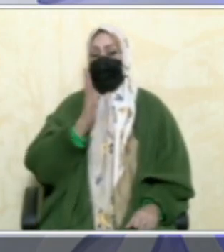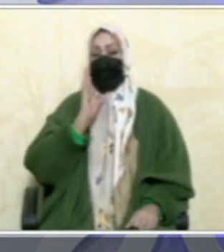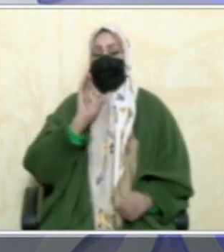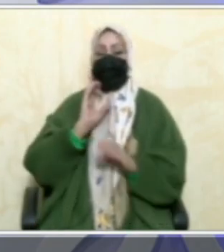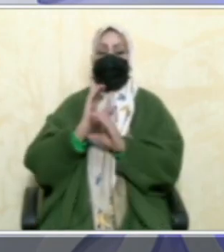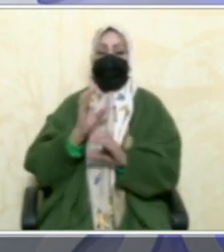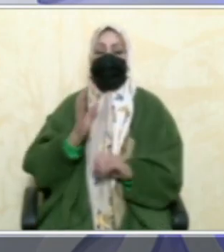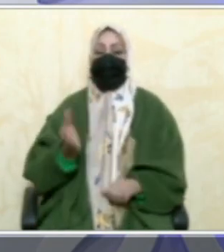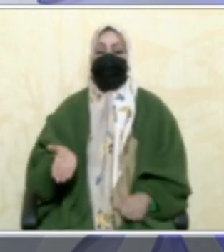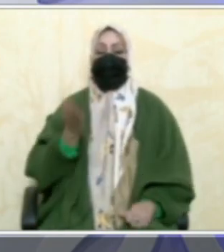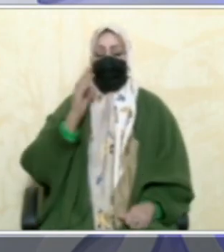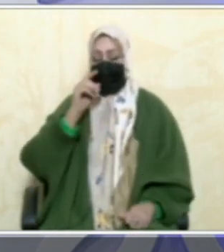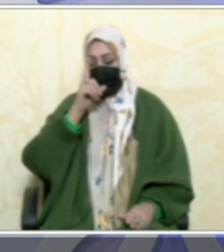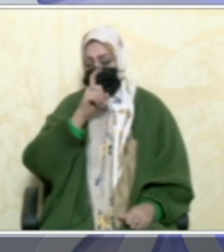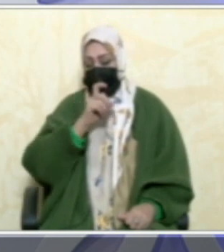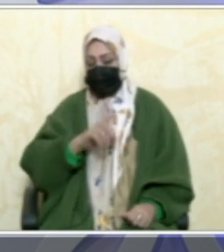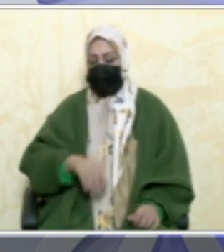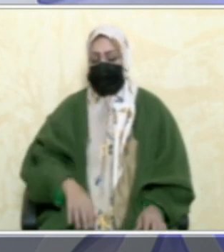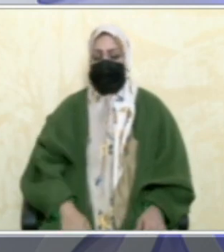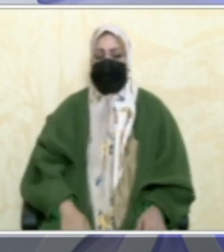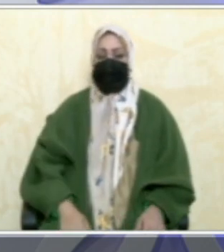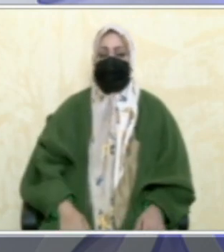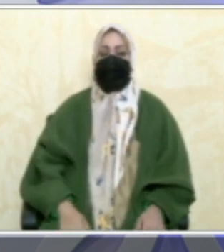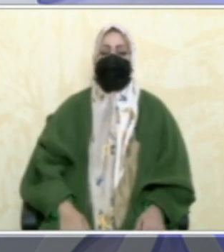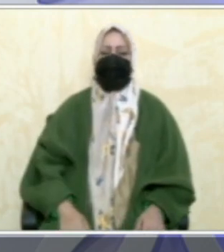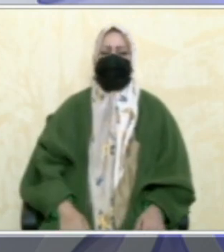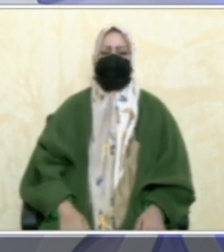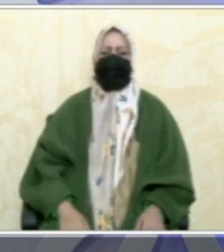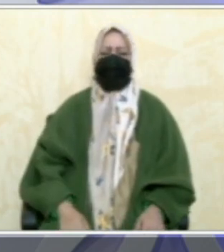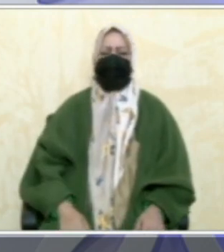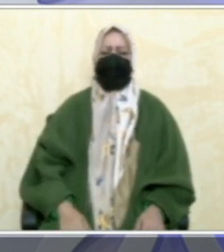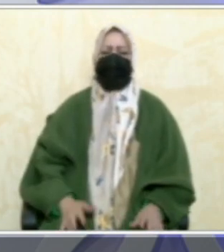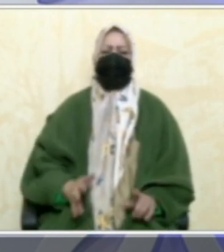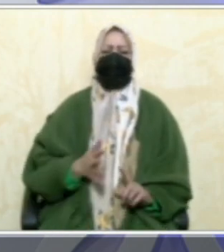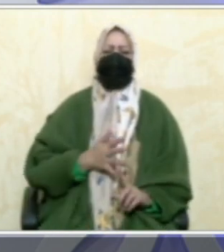الأمر الثالث، ما يحصل الآن في الزاوية